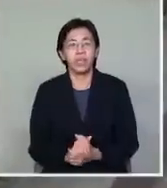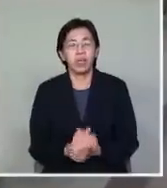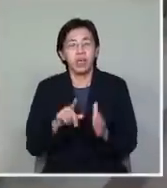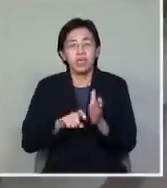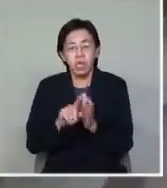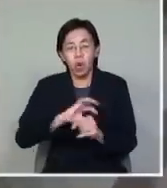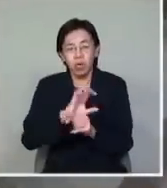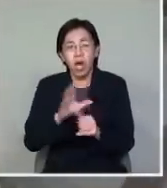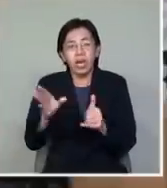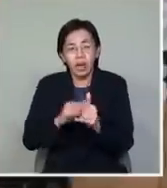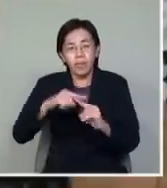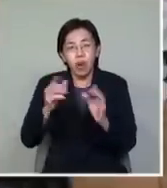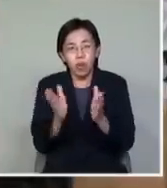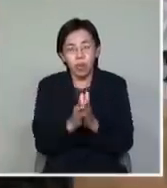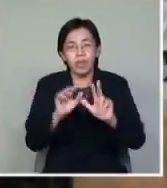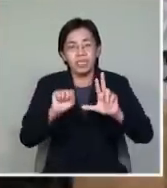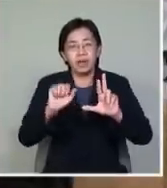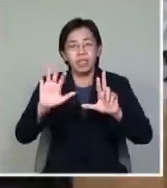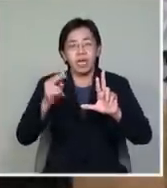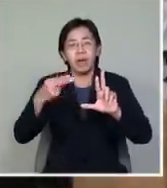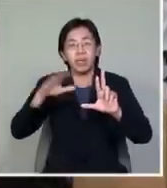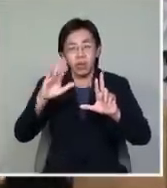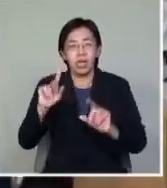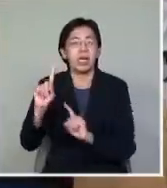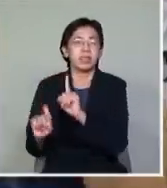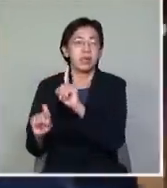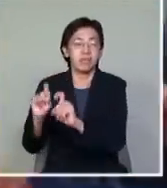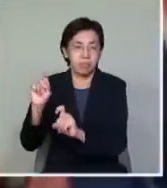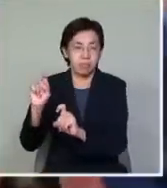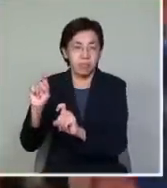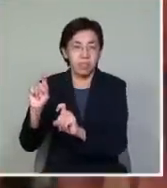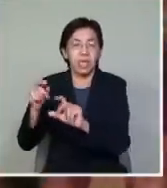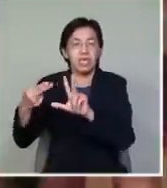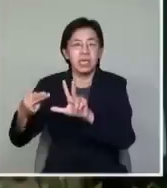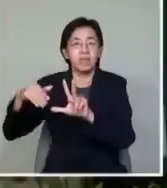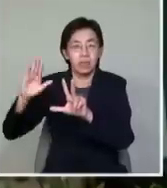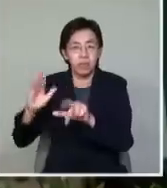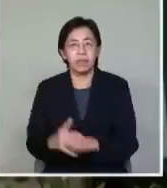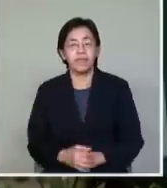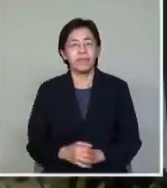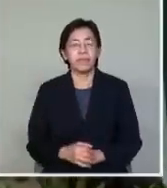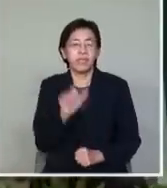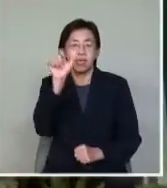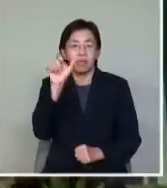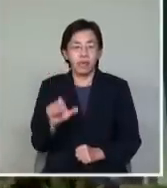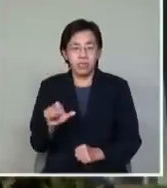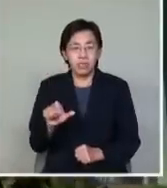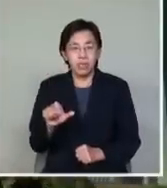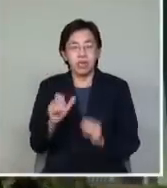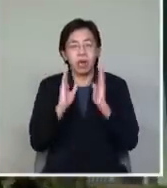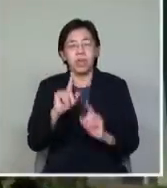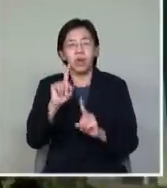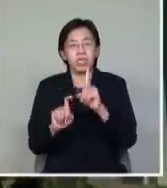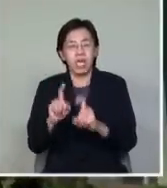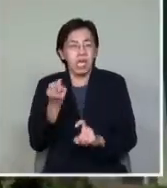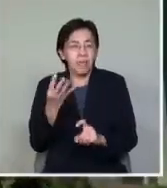ดเชื้อสะสมมากกว่า 350,000 คนและมีผู้เสียชีวิตมากกว่า 30,000 คนฝรั่งเศสเองเป็นประเทศที่มีผู้เสียชีวิ